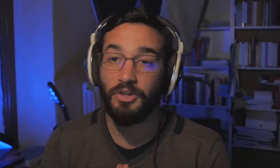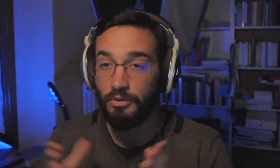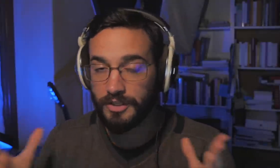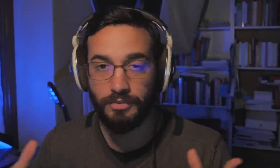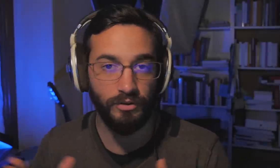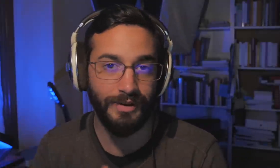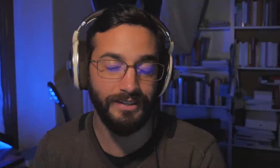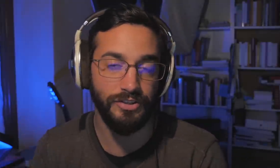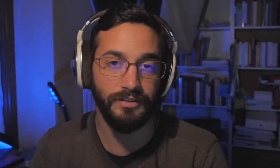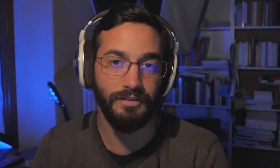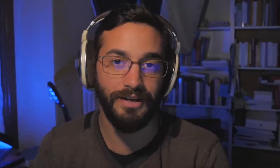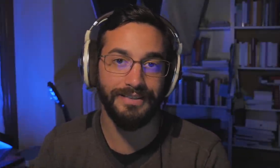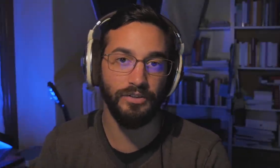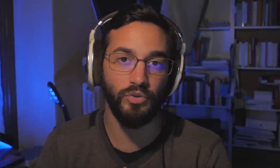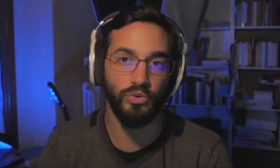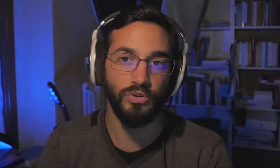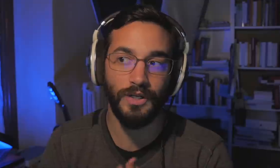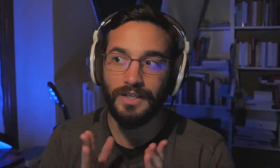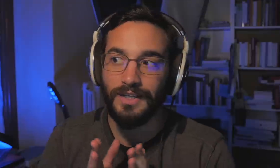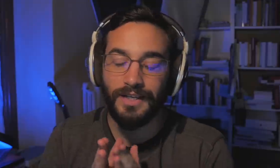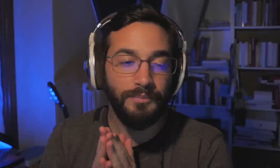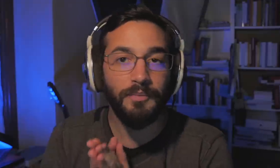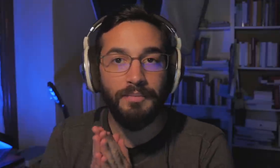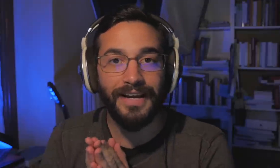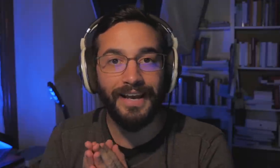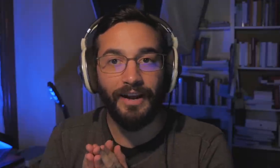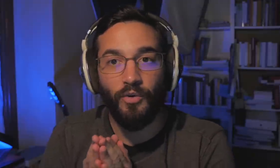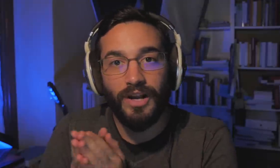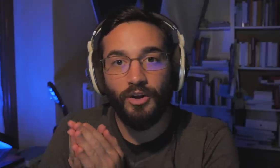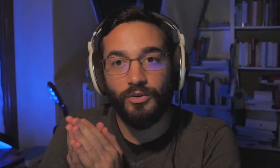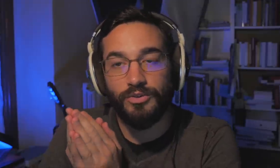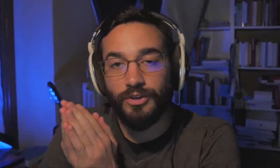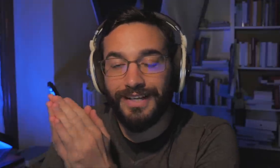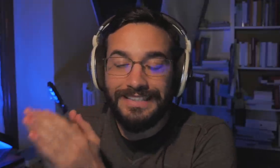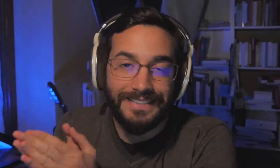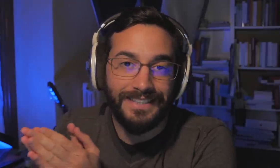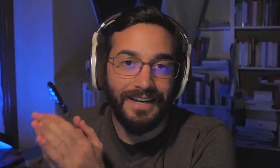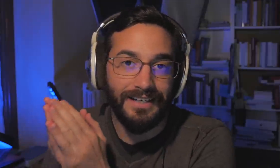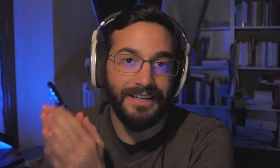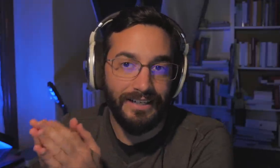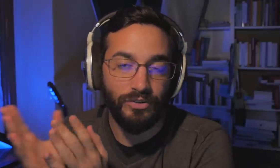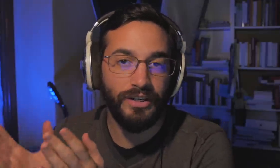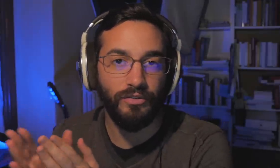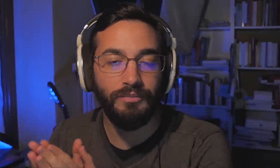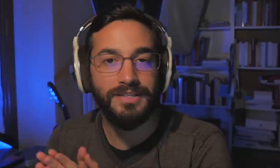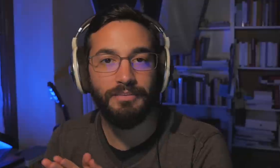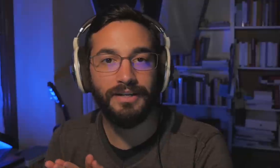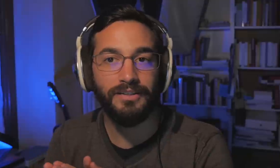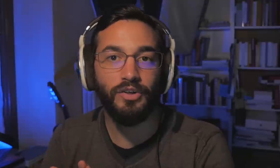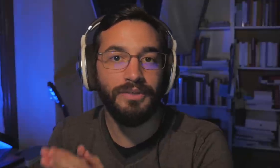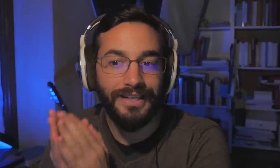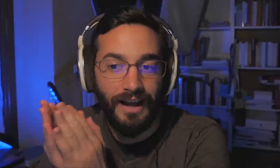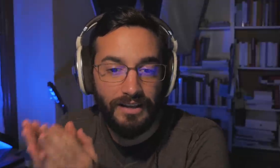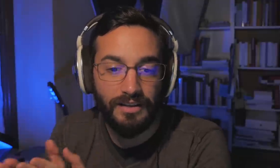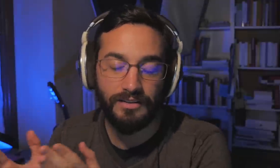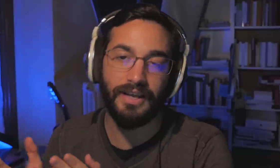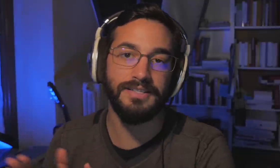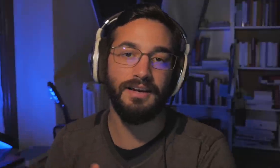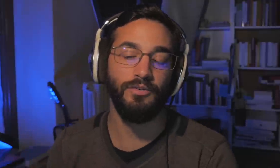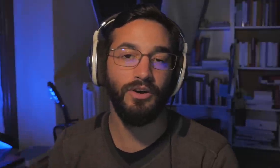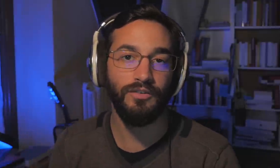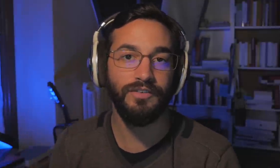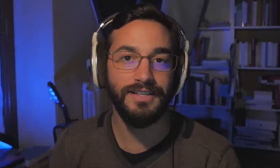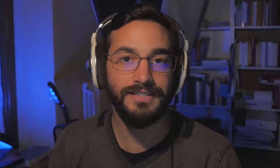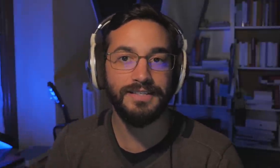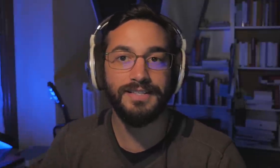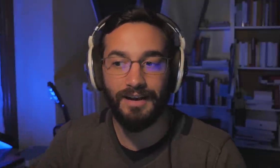su Instagram, io rispondo ovviamente gentilmente a tutto. Il problema è che quello è un giornalista, che in teoria dovrebbe saperne di economia, che